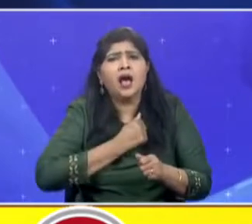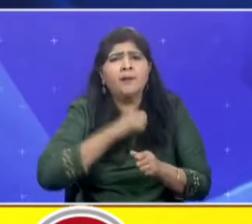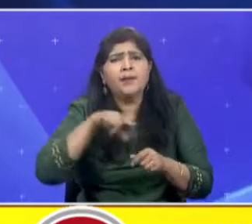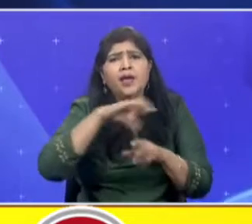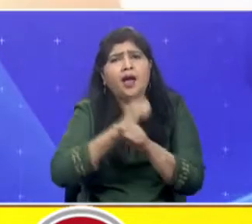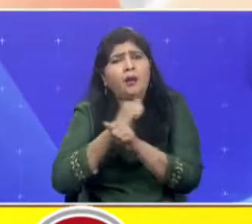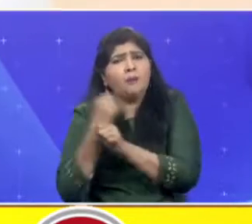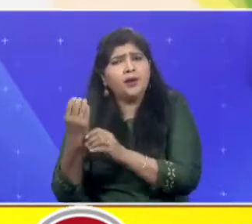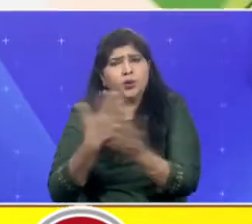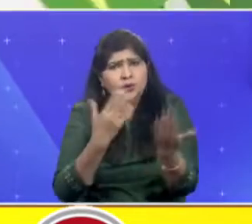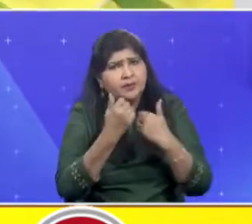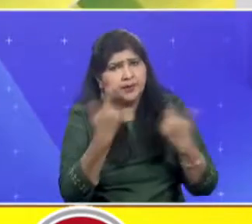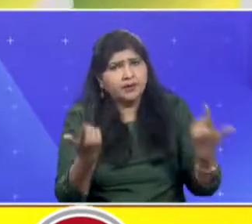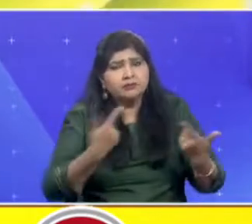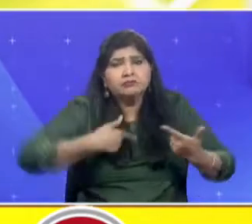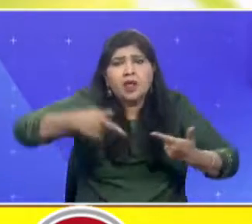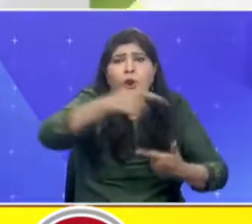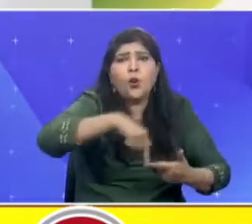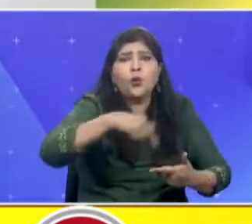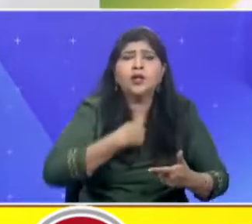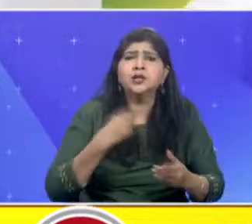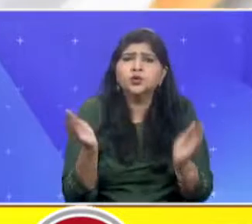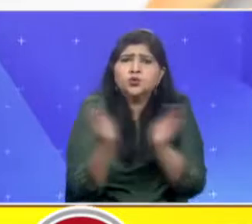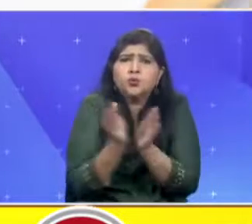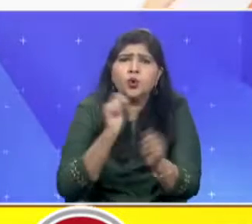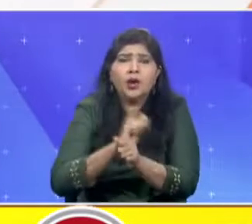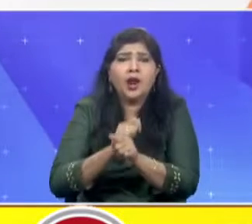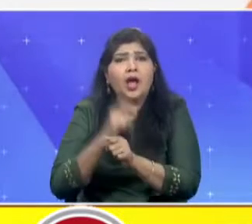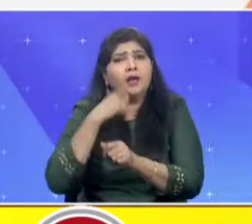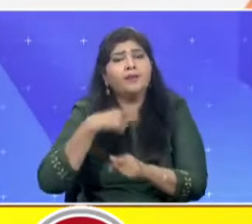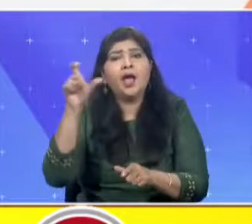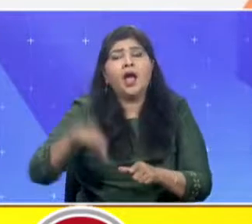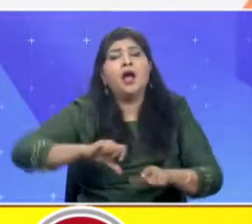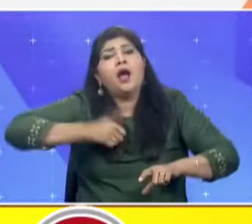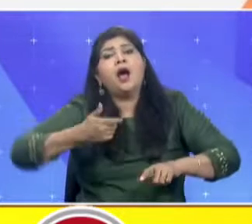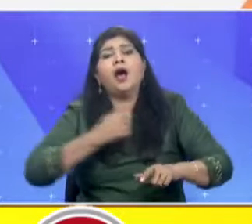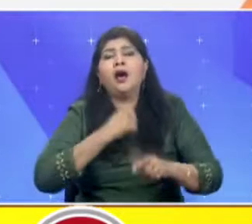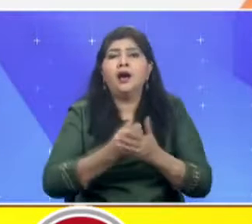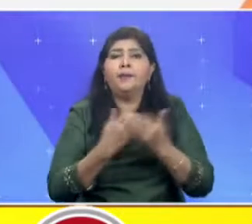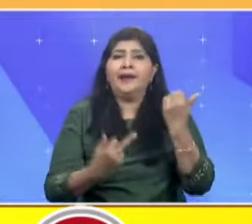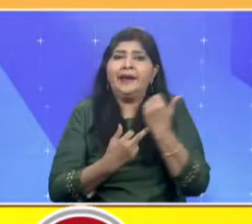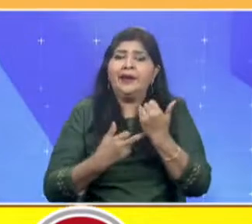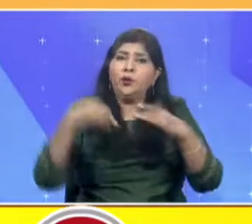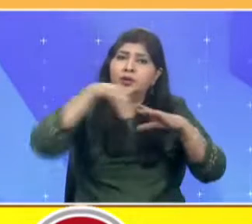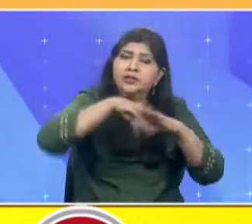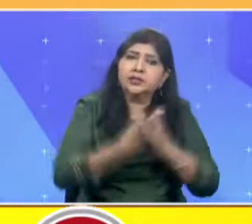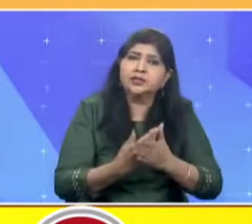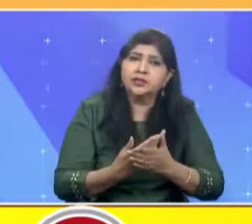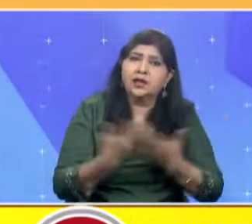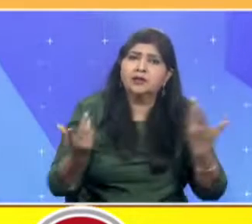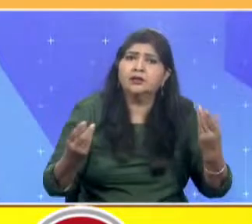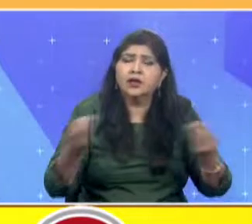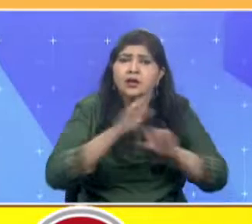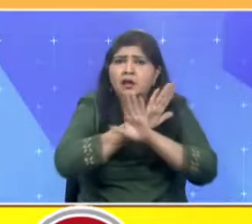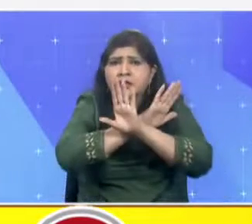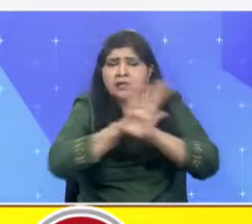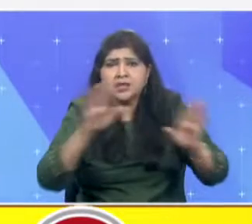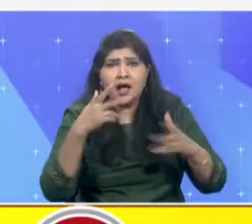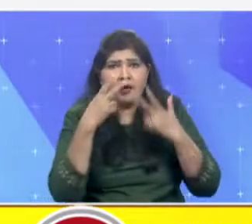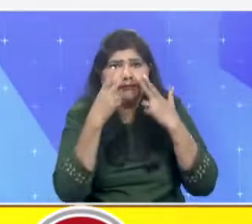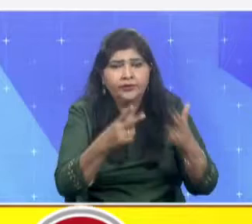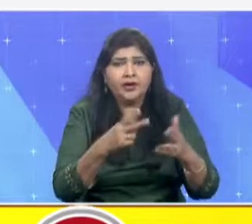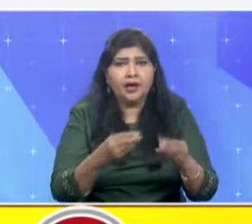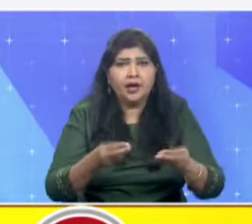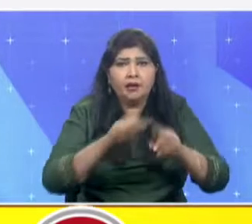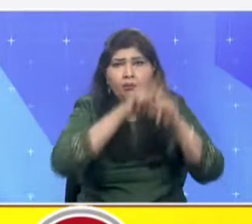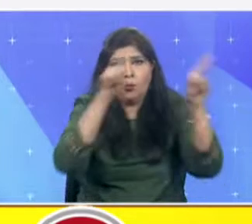से बड़ी भागीदारी निभा रहे हैं। टेक्नोलॉजी के माध्यम से बहुत ही ट्रांसपेरेंट व्यवस्था